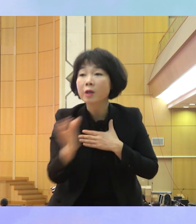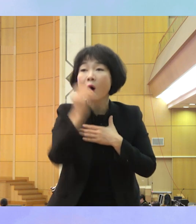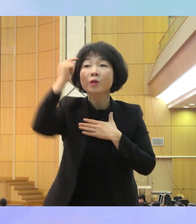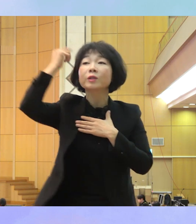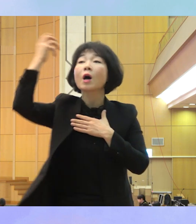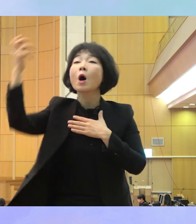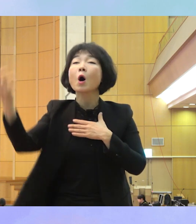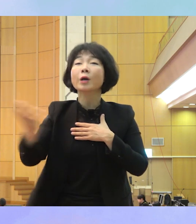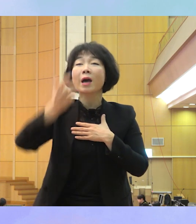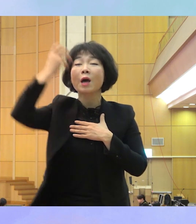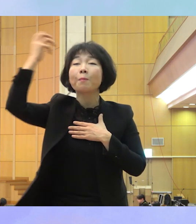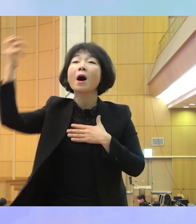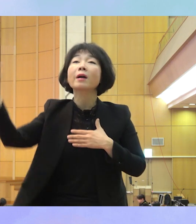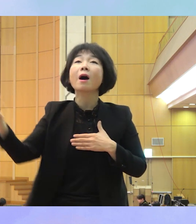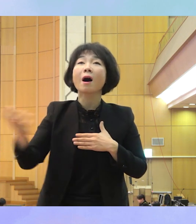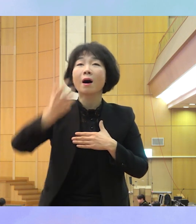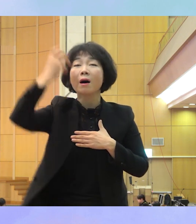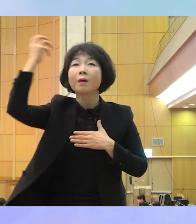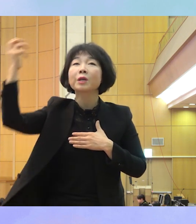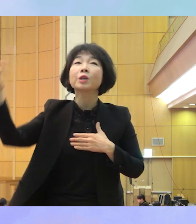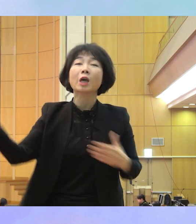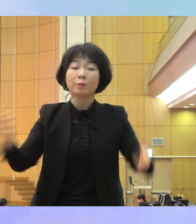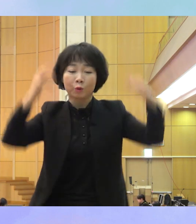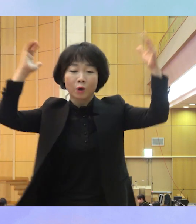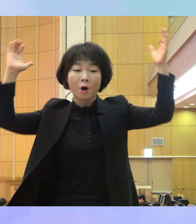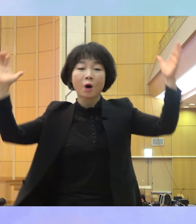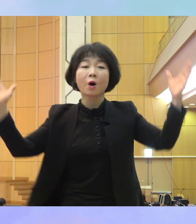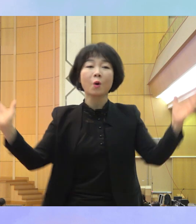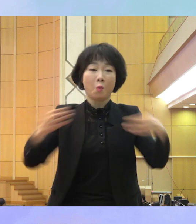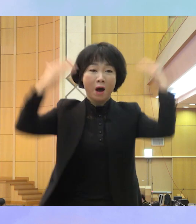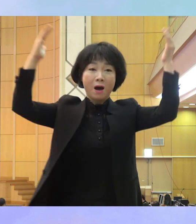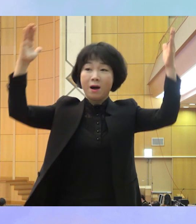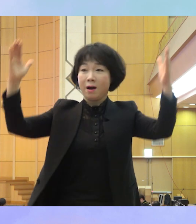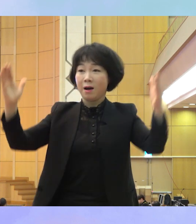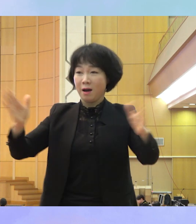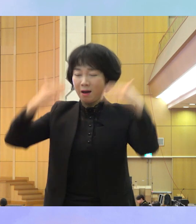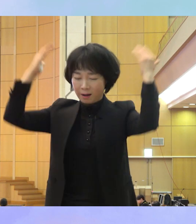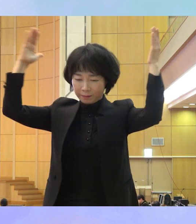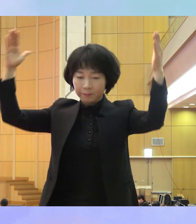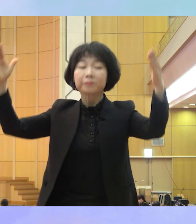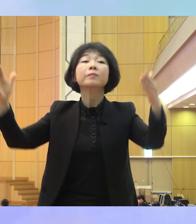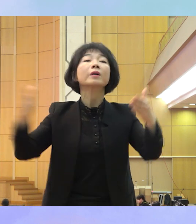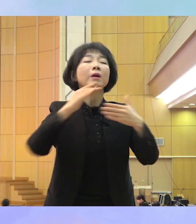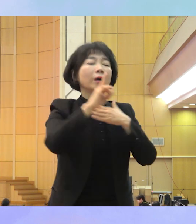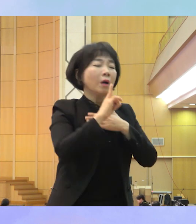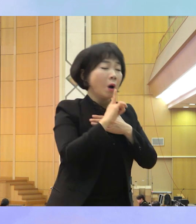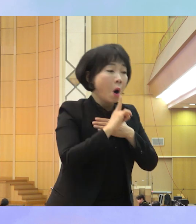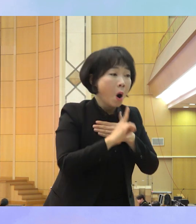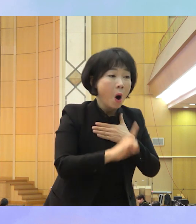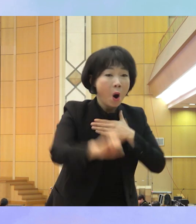하소서. 성령의 바람 이제 불어와